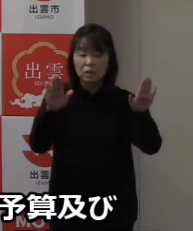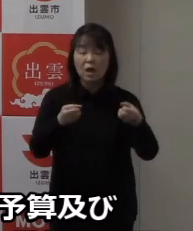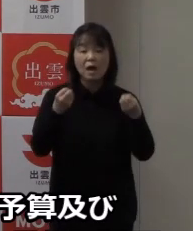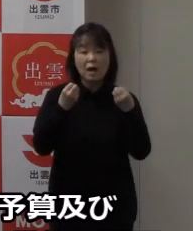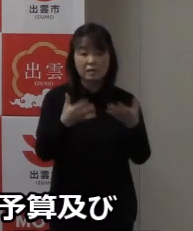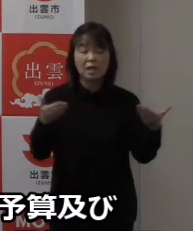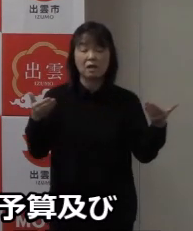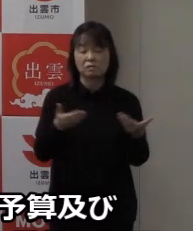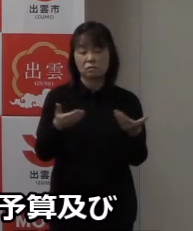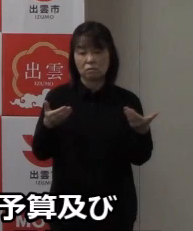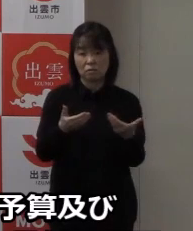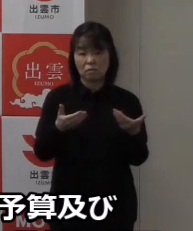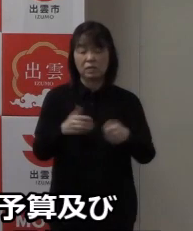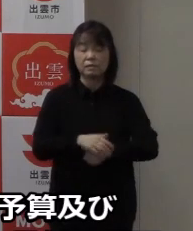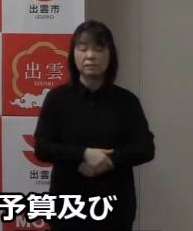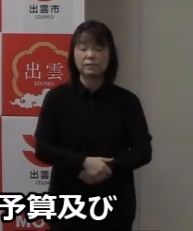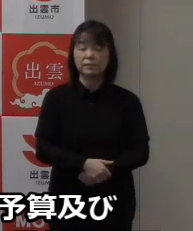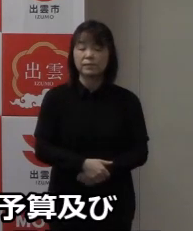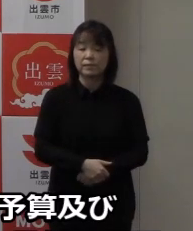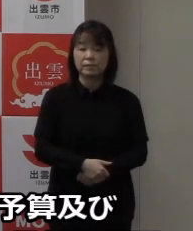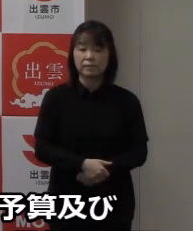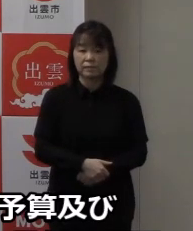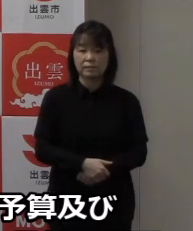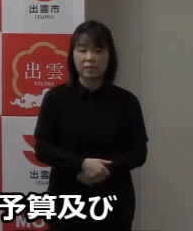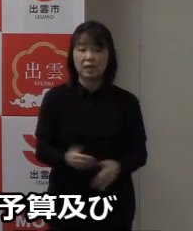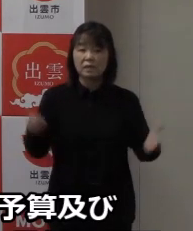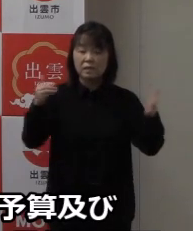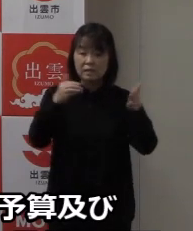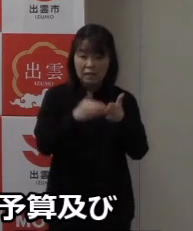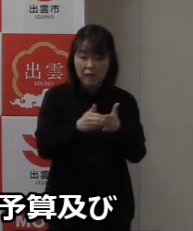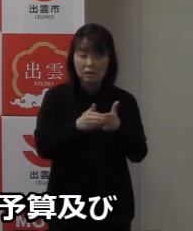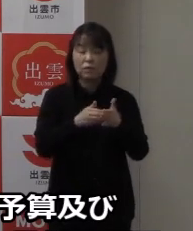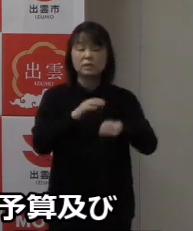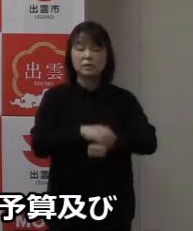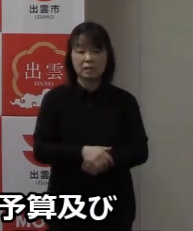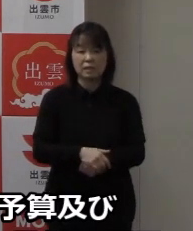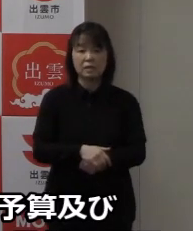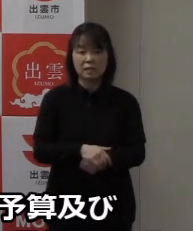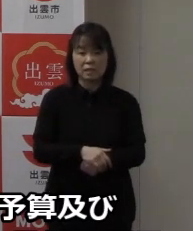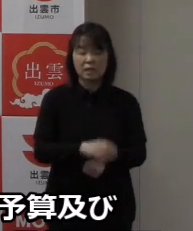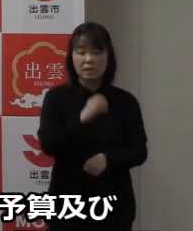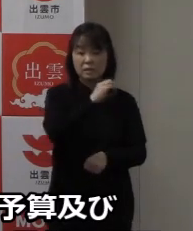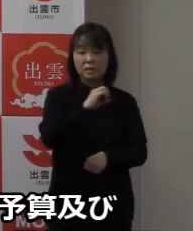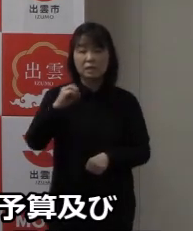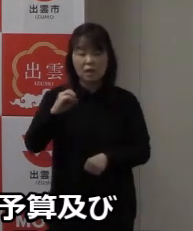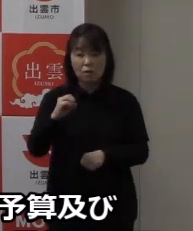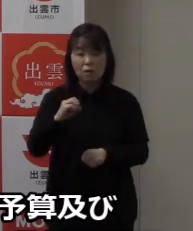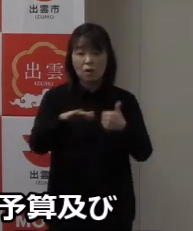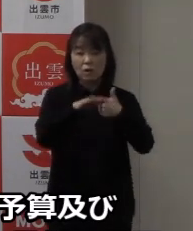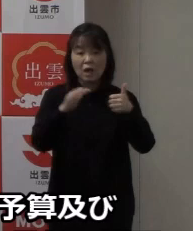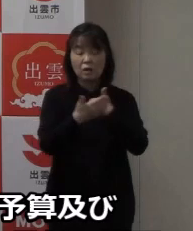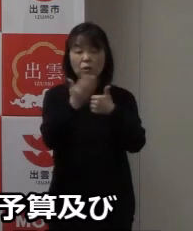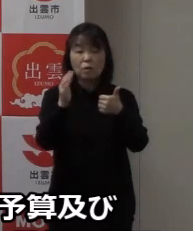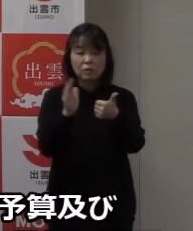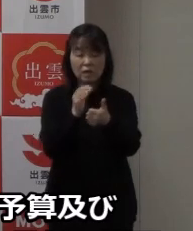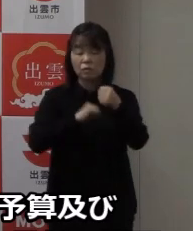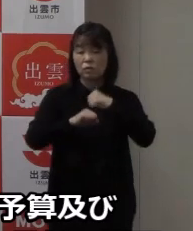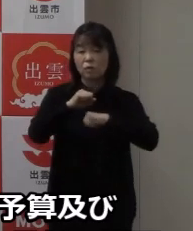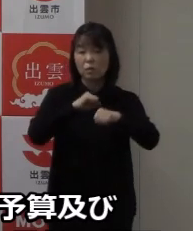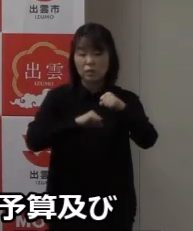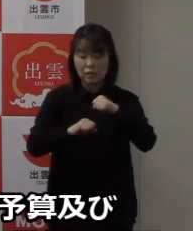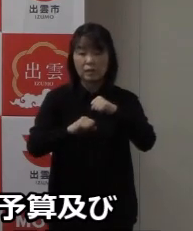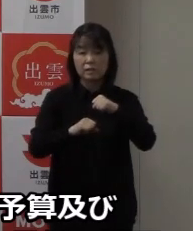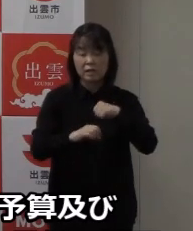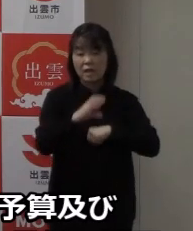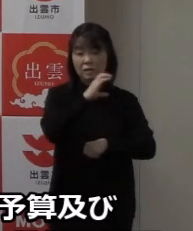での取り組みであります。最後6つ目のポイントといたしまして、脱炭素社会環境保全への取り組みということで、ゼロ